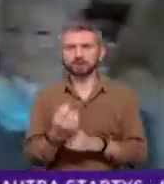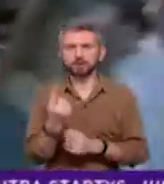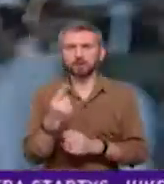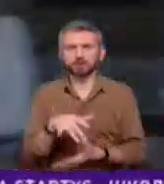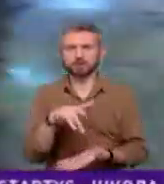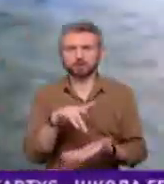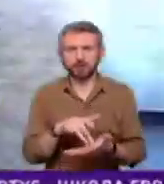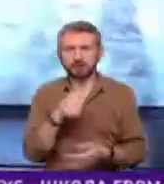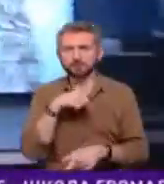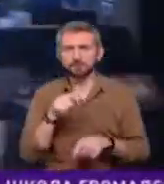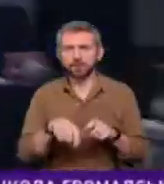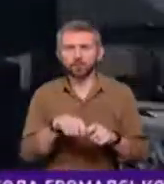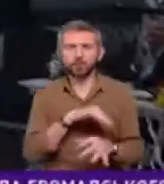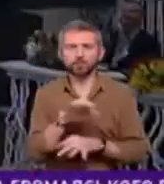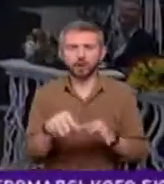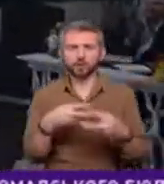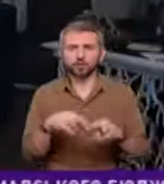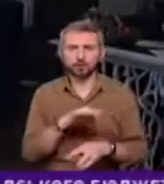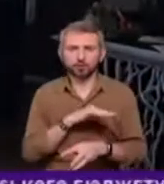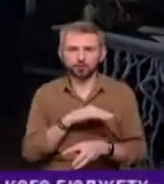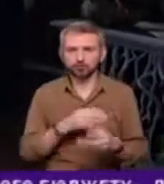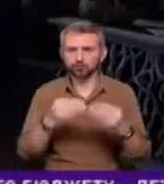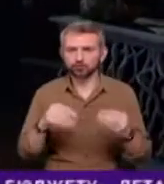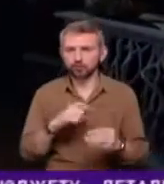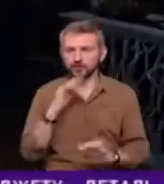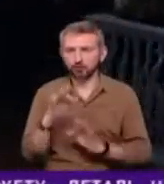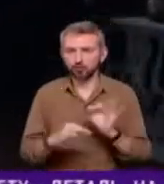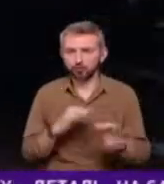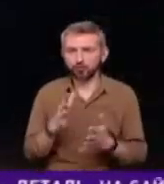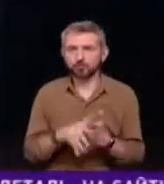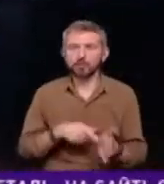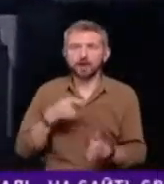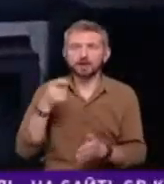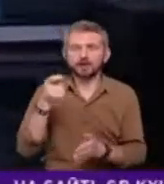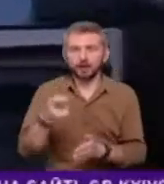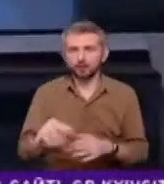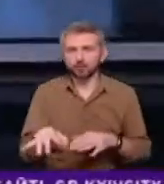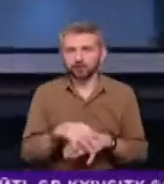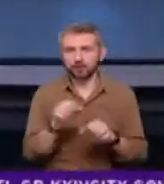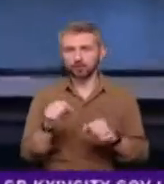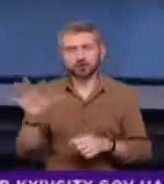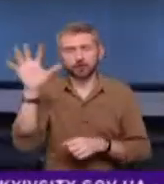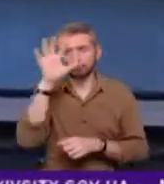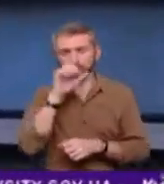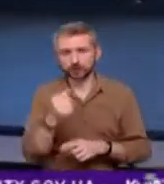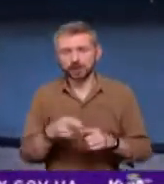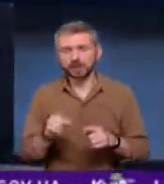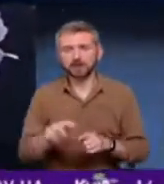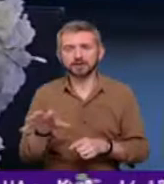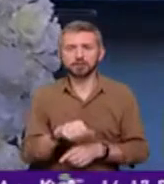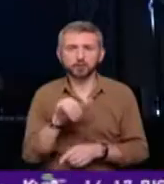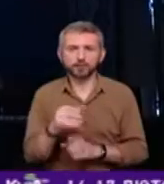осередок пілотного проєкту Мін'юсту «Шлюб за добу». Подати заяву про одруження туди можна хоч би і вночі. Це забере у